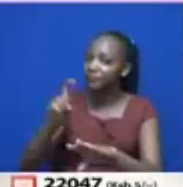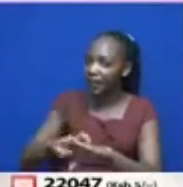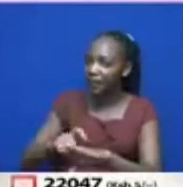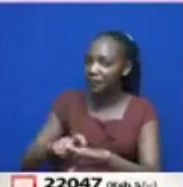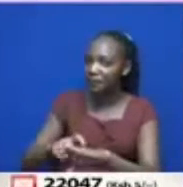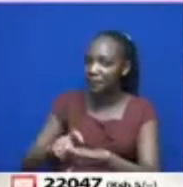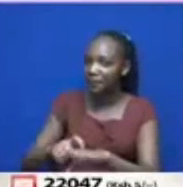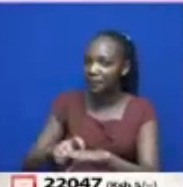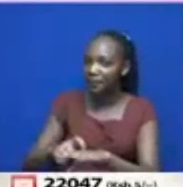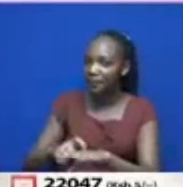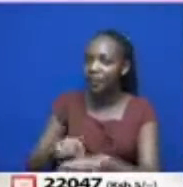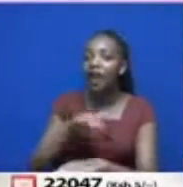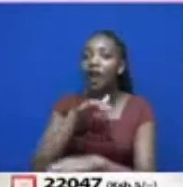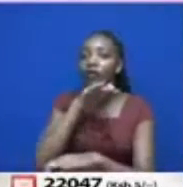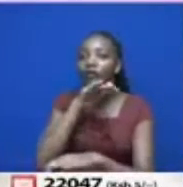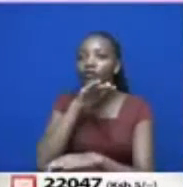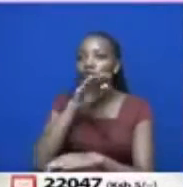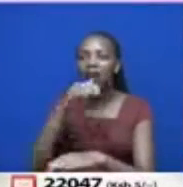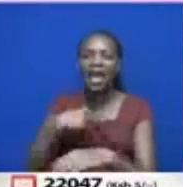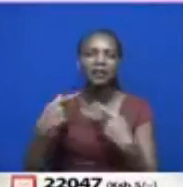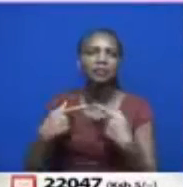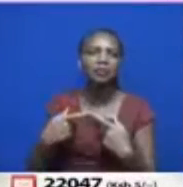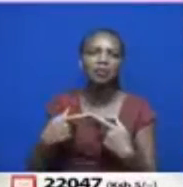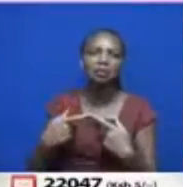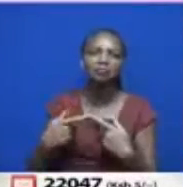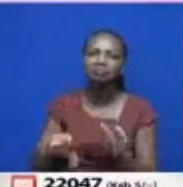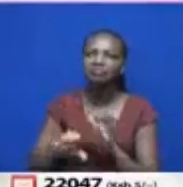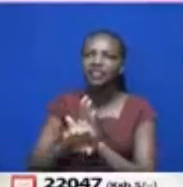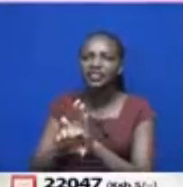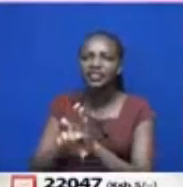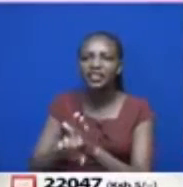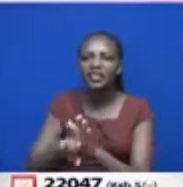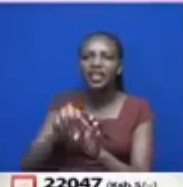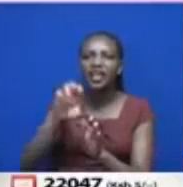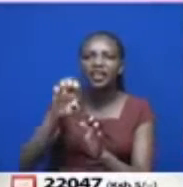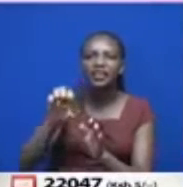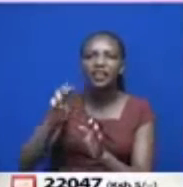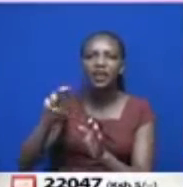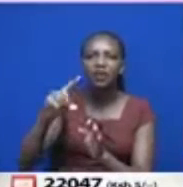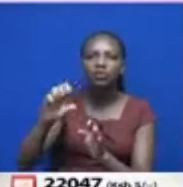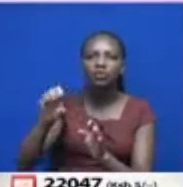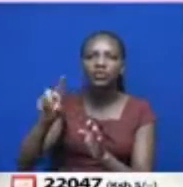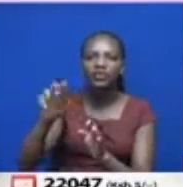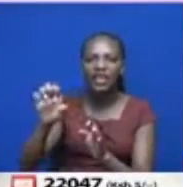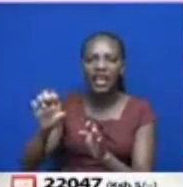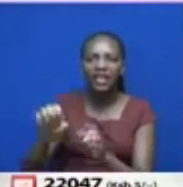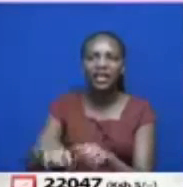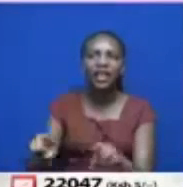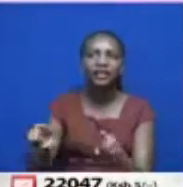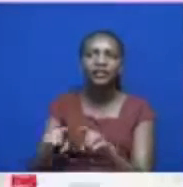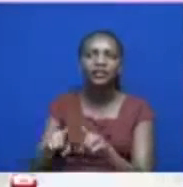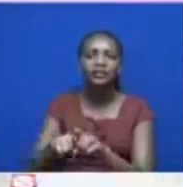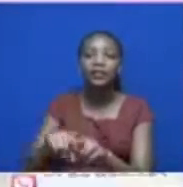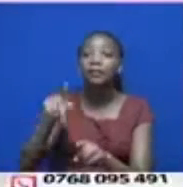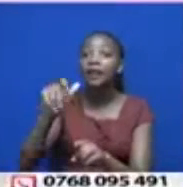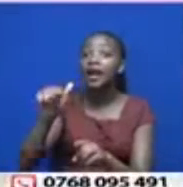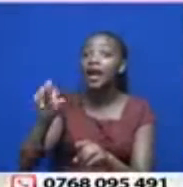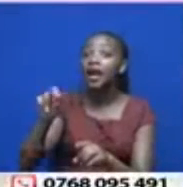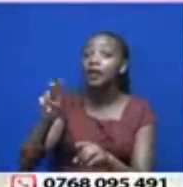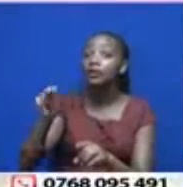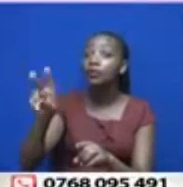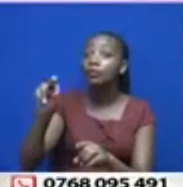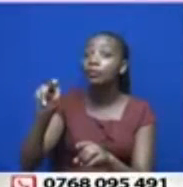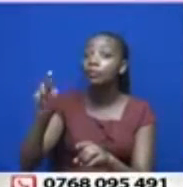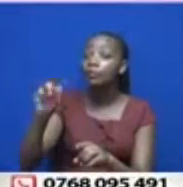na watu kama Wambugu Gujiri. Uh-huh. Alikuwa na watu kama mwenda zake Njenga Karume. Uh-huh. Na